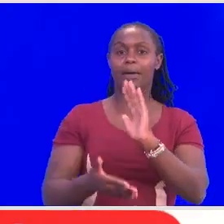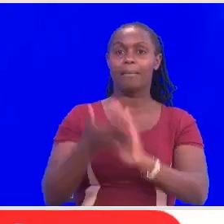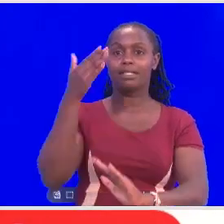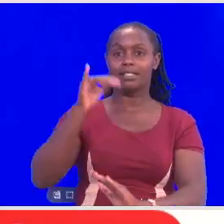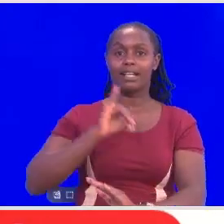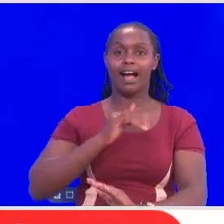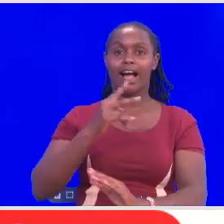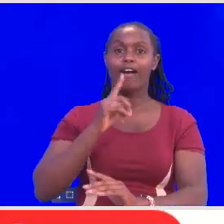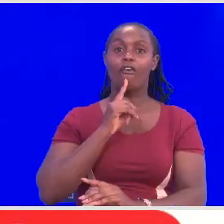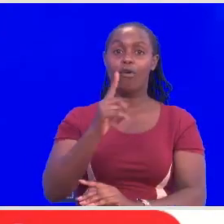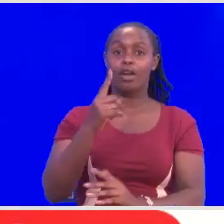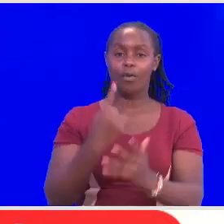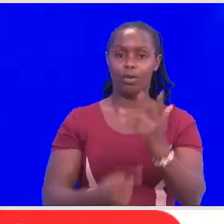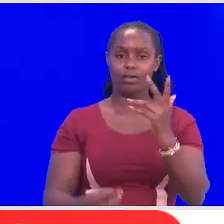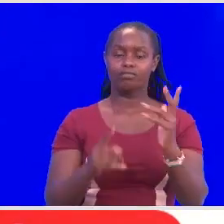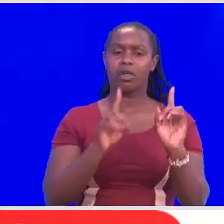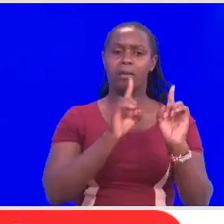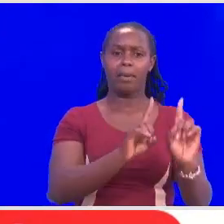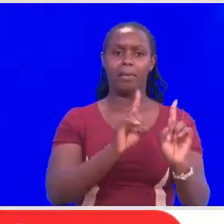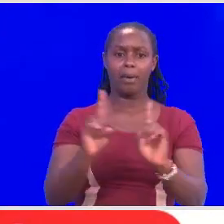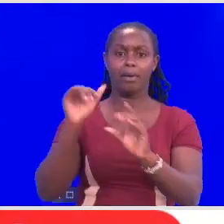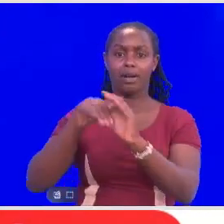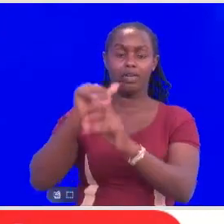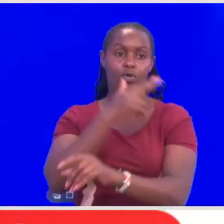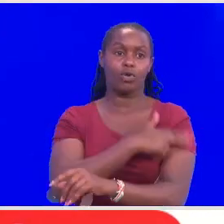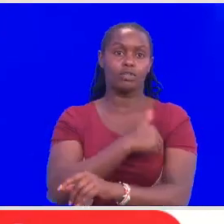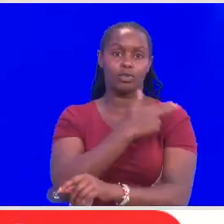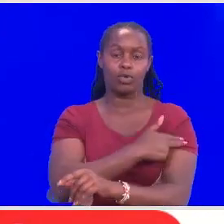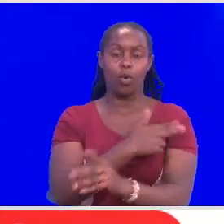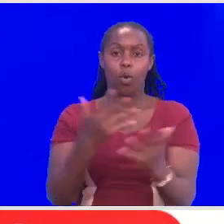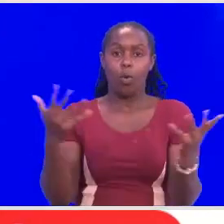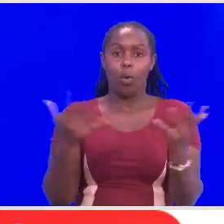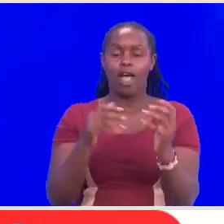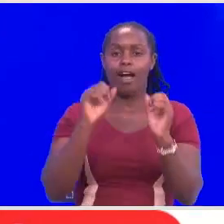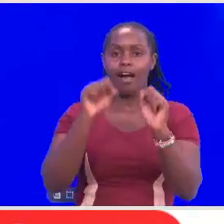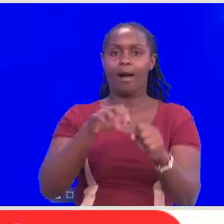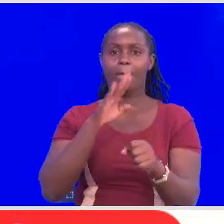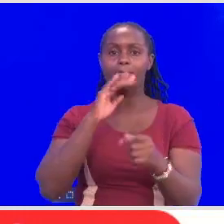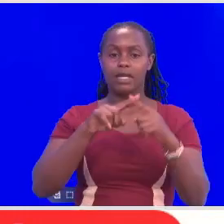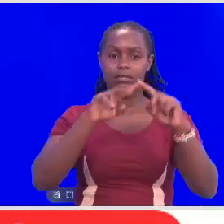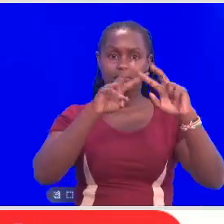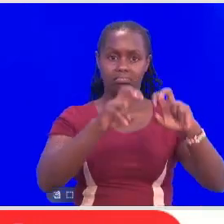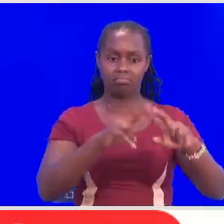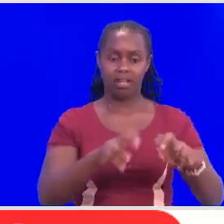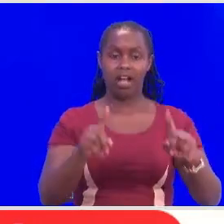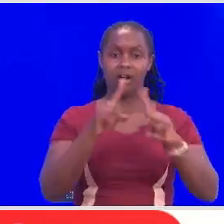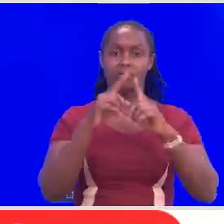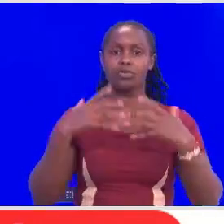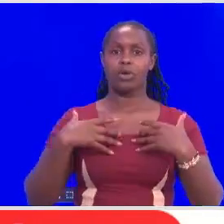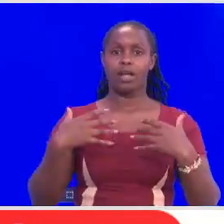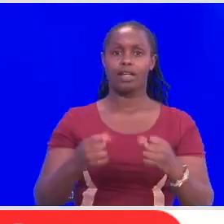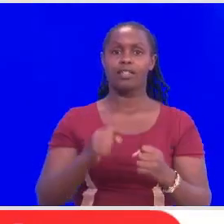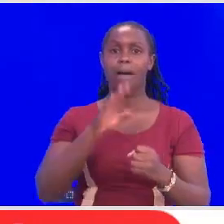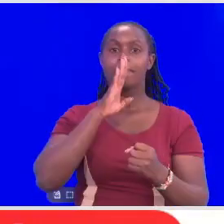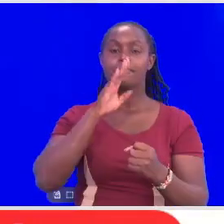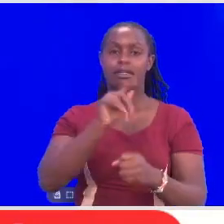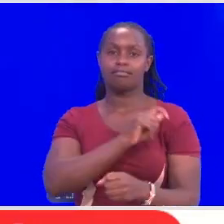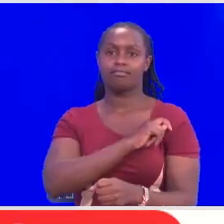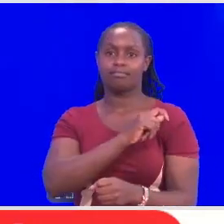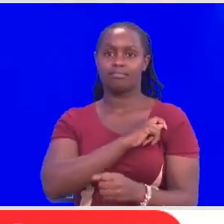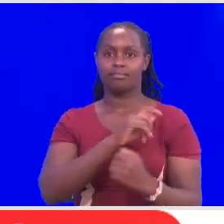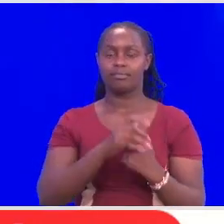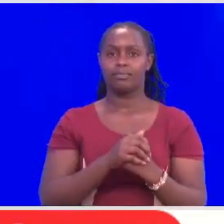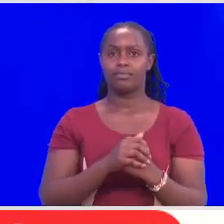be escorted to a medical facility where they will be examined and their health needs attended to. Upande wa